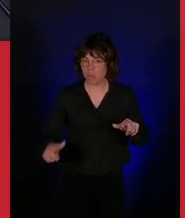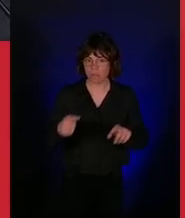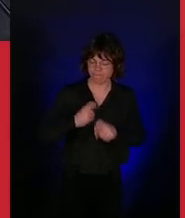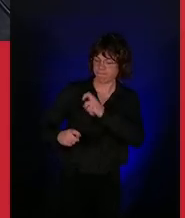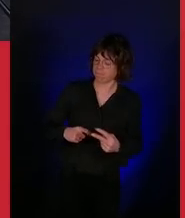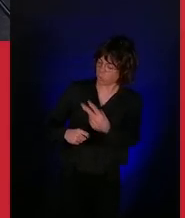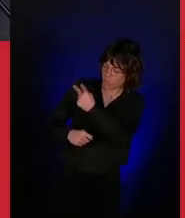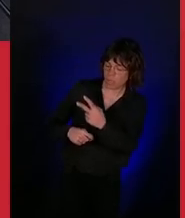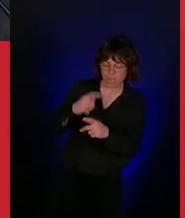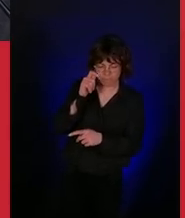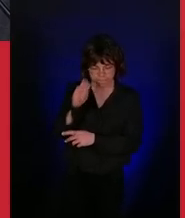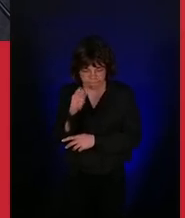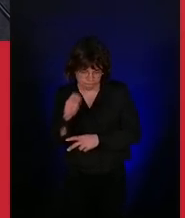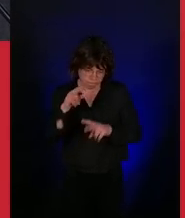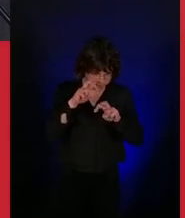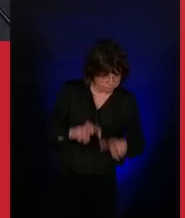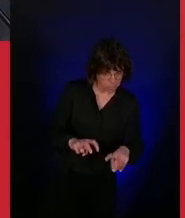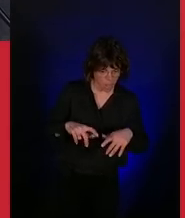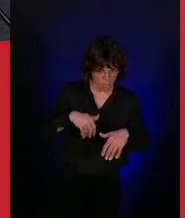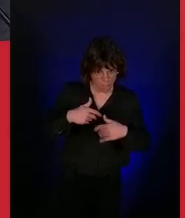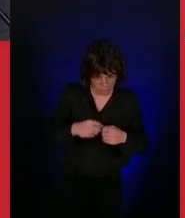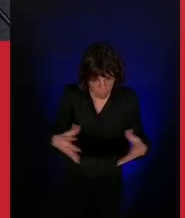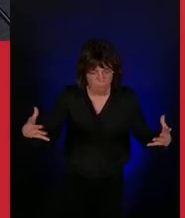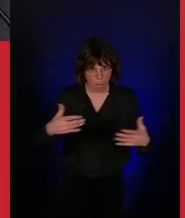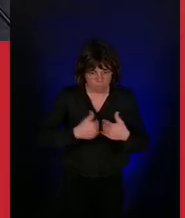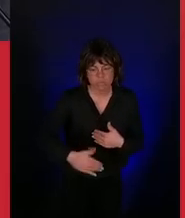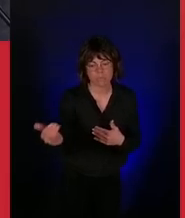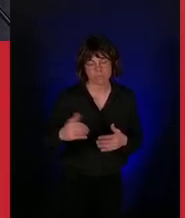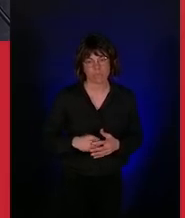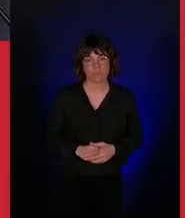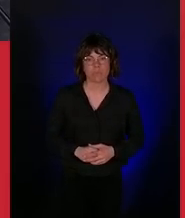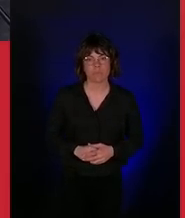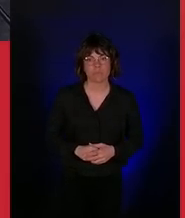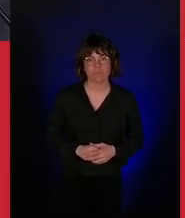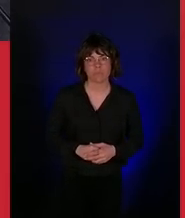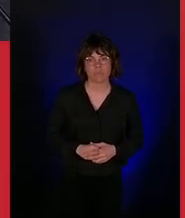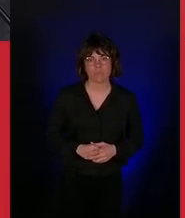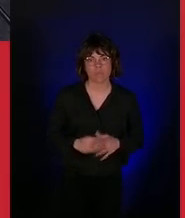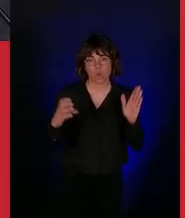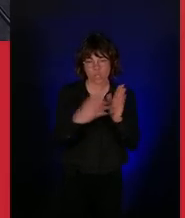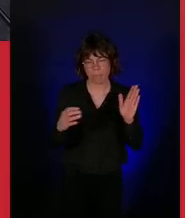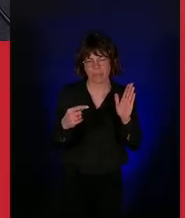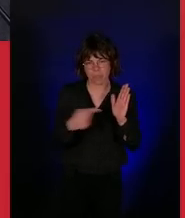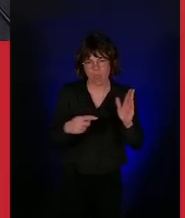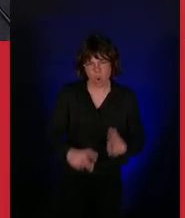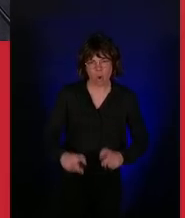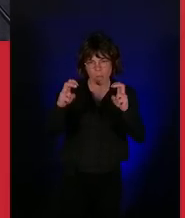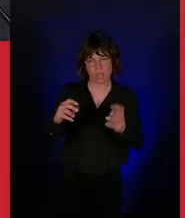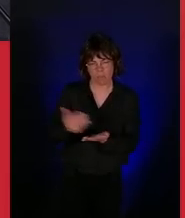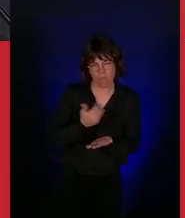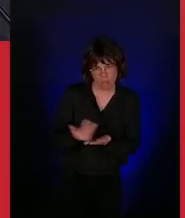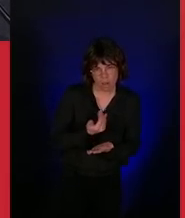d'expérience, journée d'études, déploiement, etc. Concernant le chapitre relatif à l'augmentation des